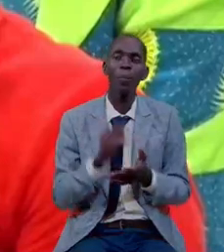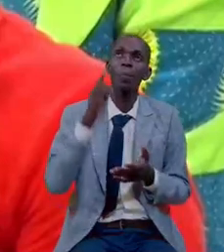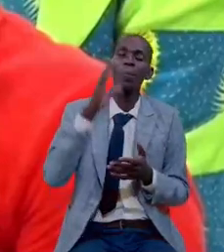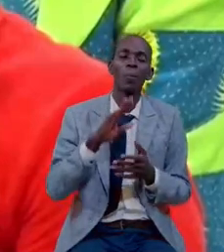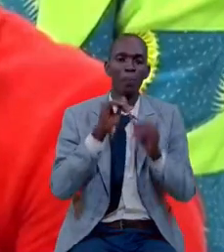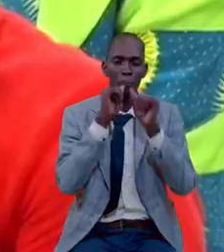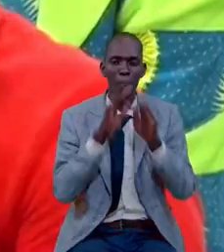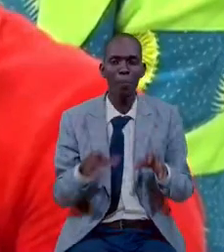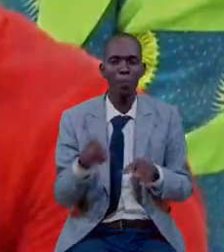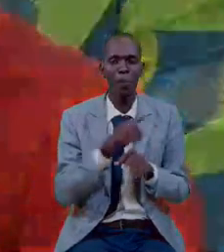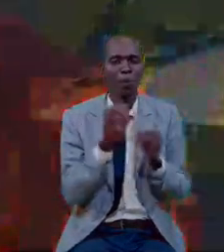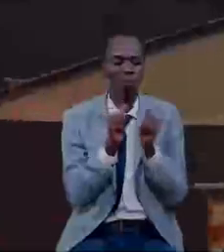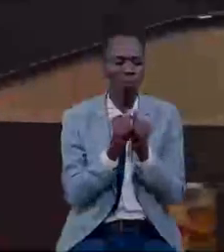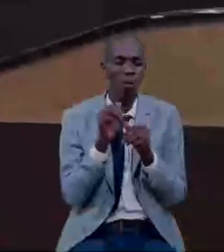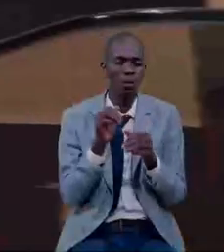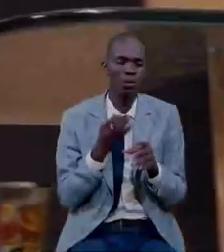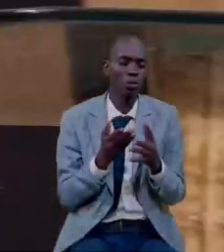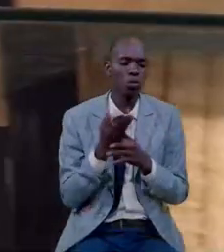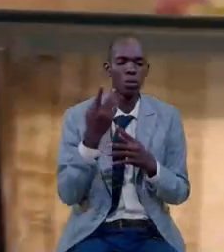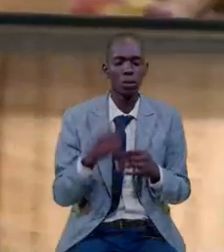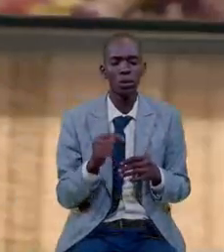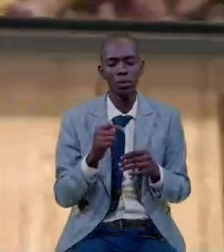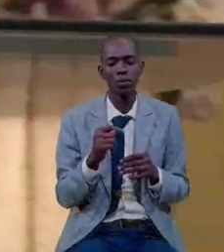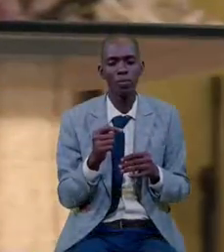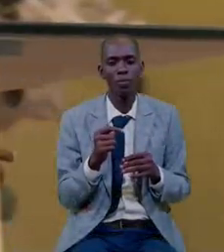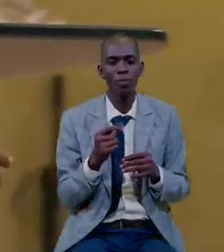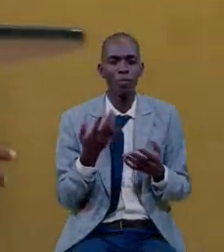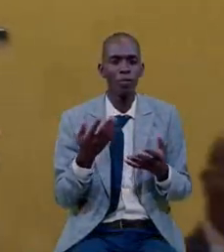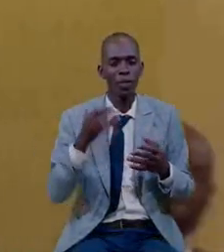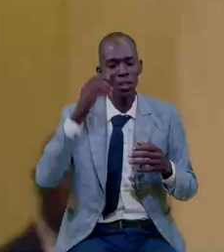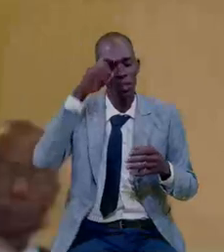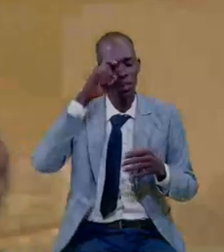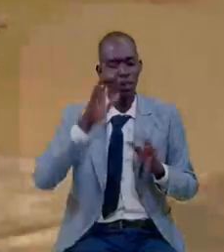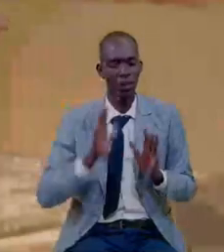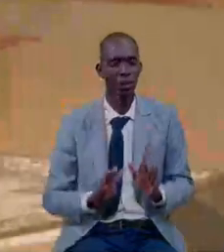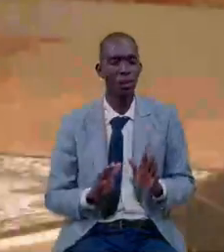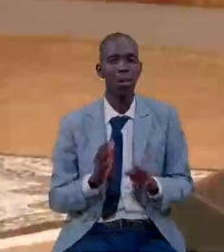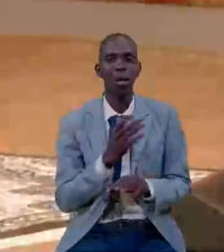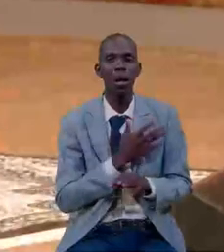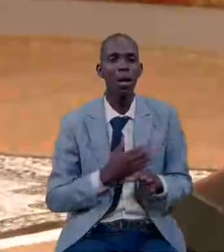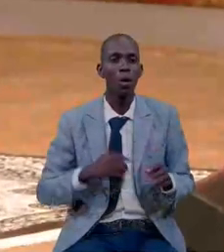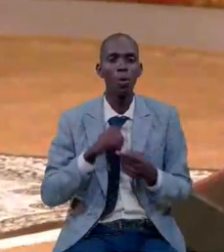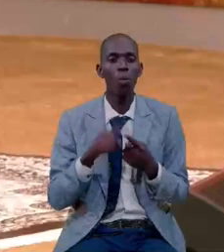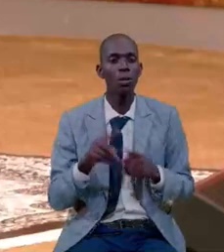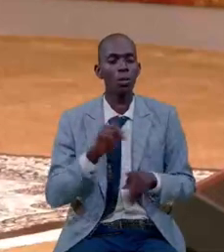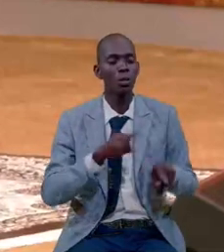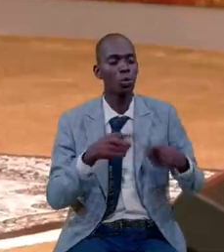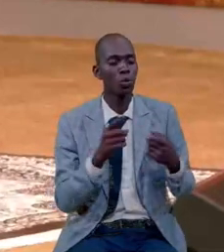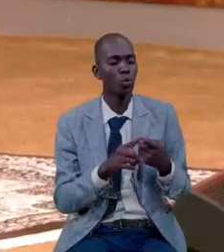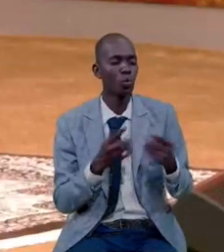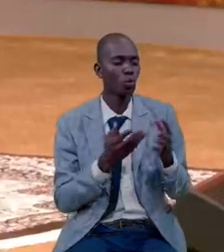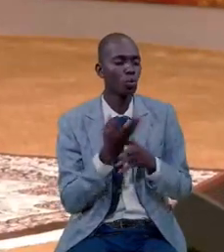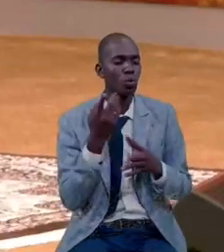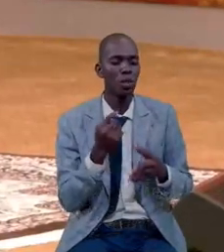ces Égyptiens. Ils étaient très contents. Ils ont traversé la mer Rouge. Donc, ils ont traversé la mer Rouge, ils ont vu